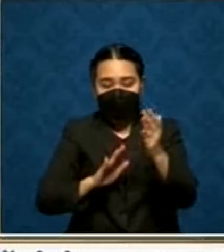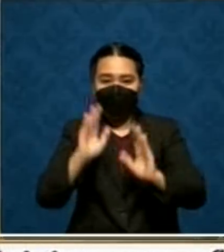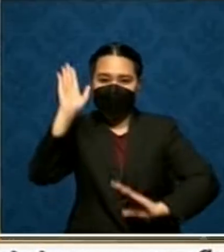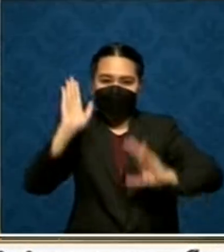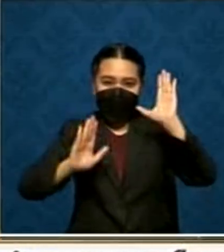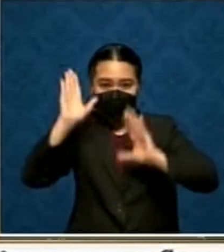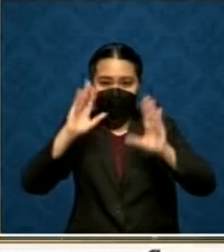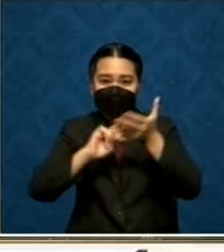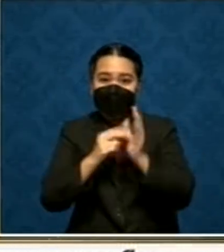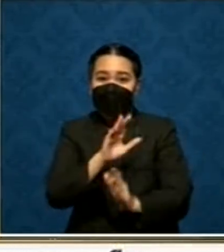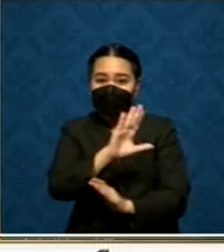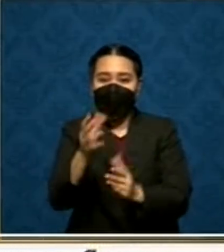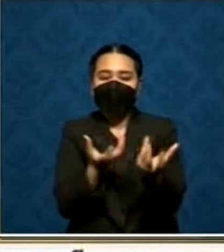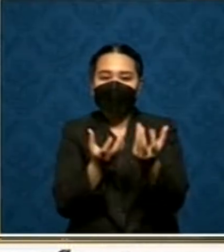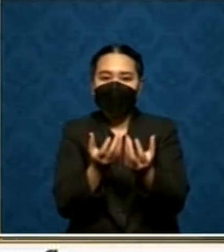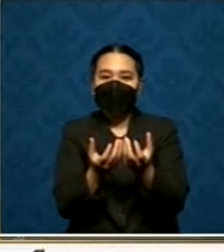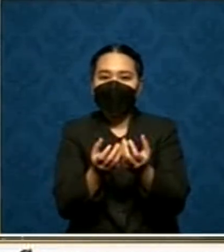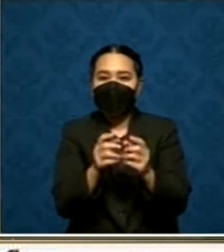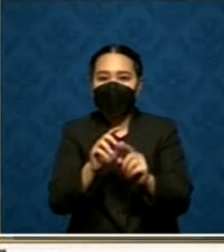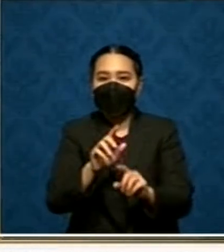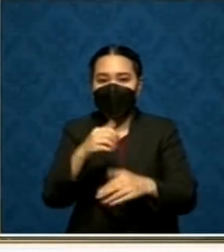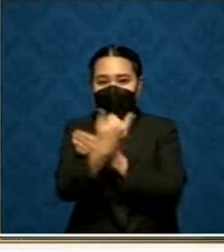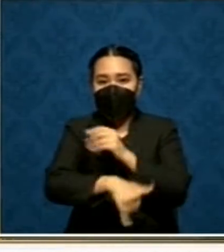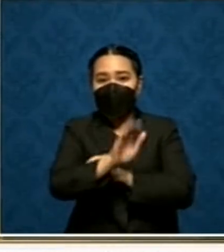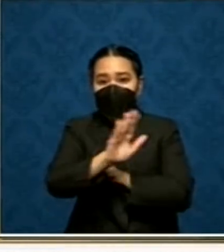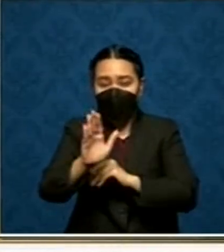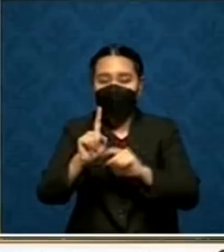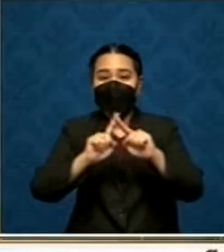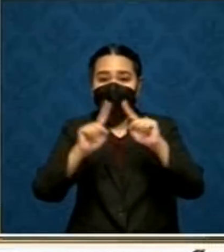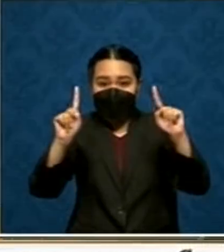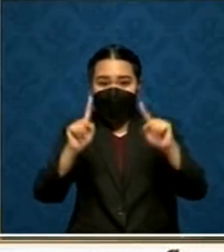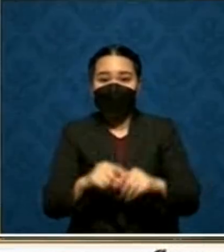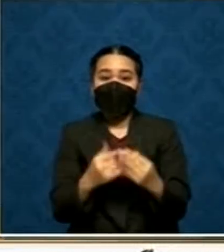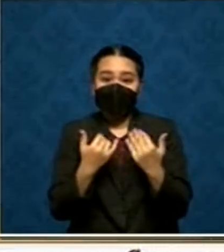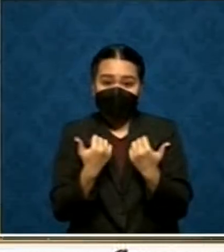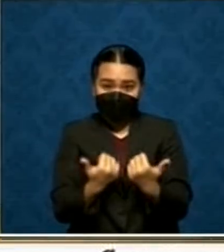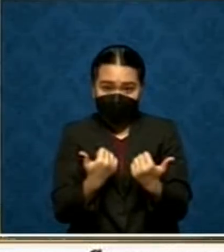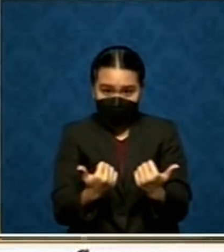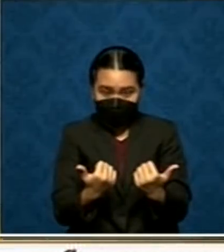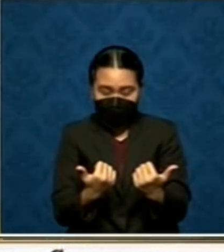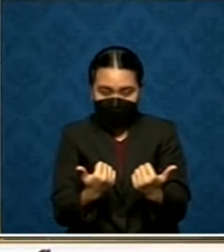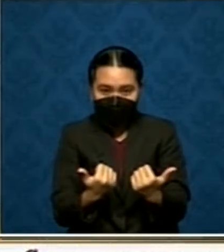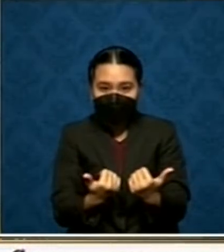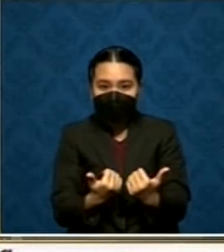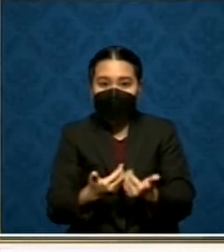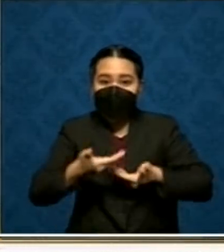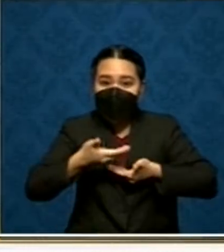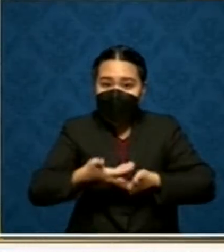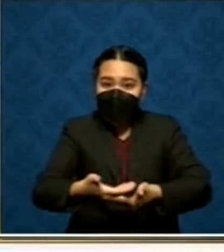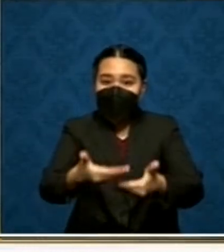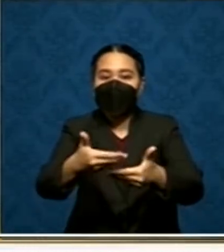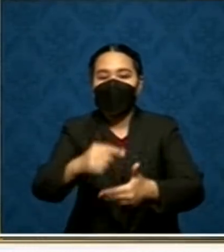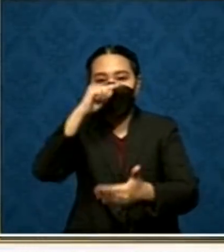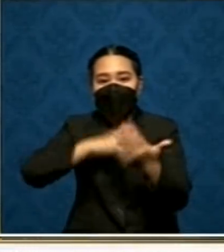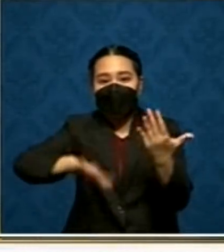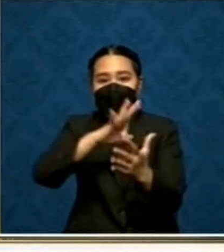คอ sins ทัพของประเทศนะเพราฉะนั้นวันนี้เนี้ยการทเขาไม่เจินเราเข้าร่ม ประชุสุดยอดเพอก